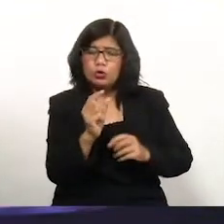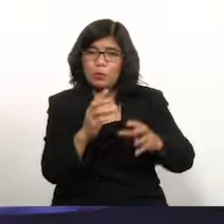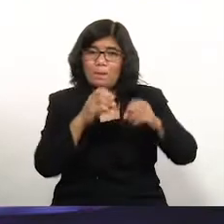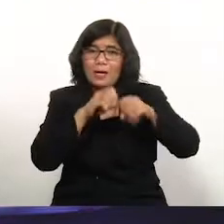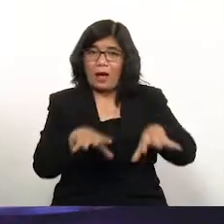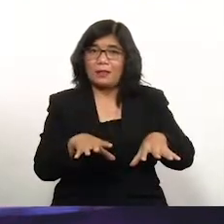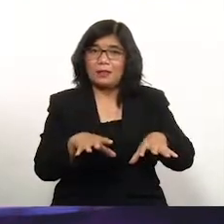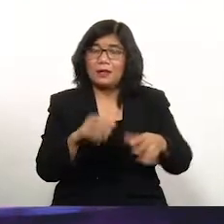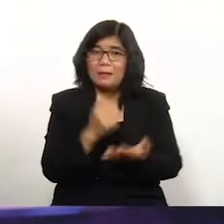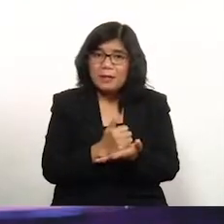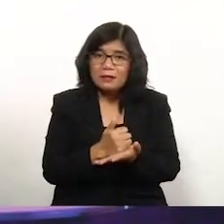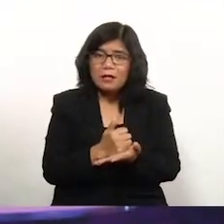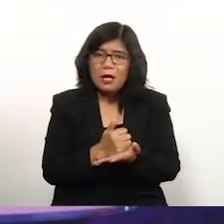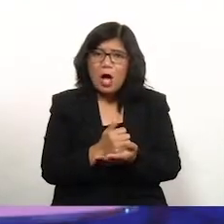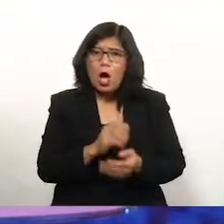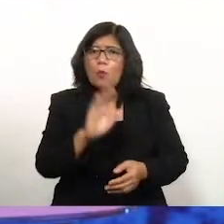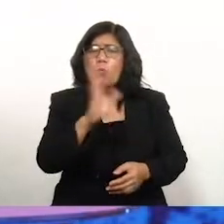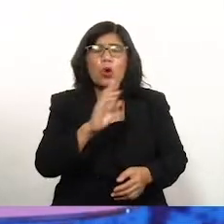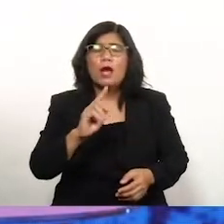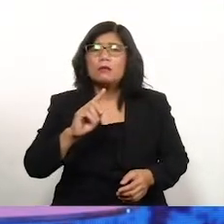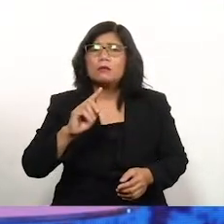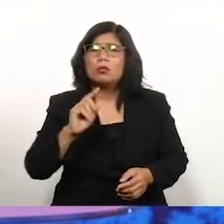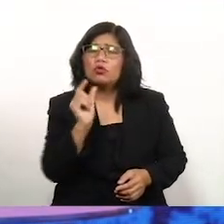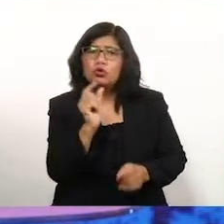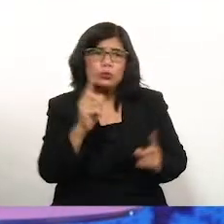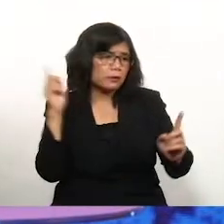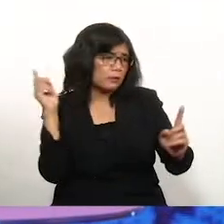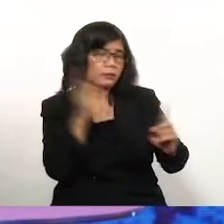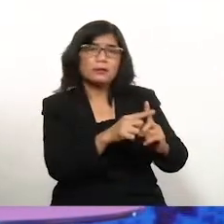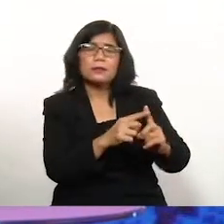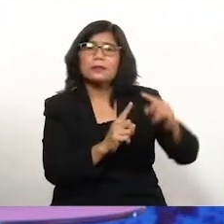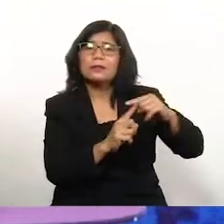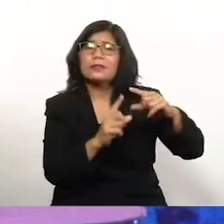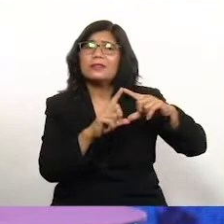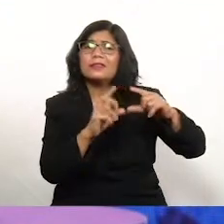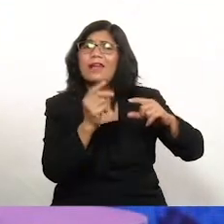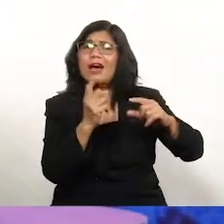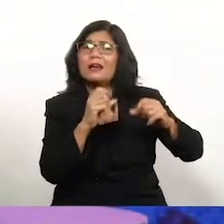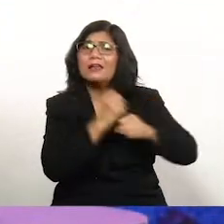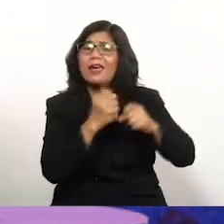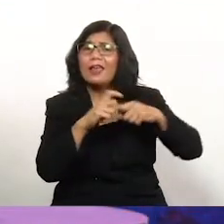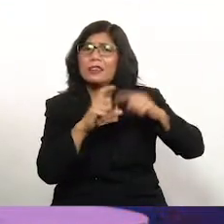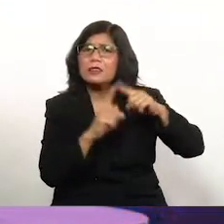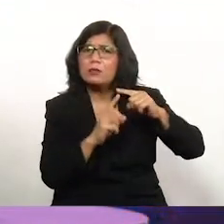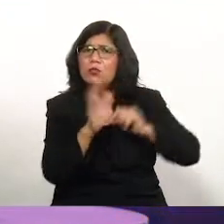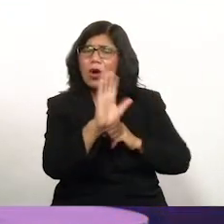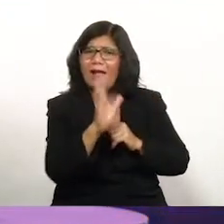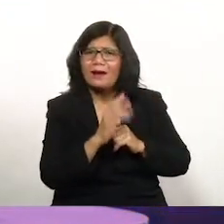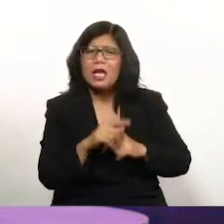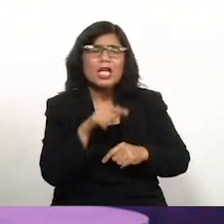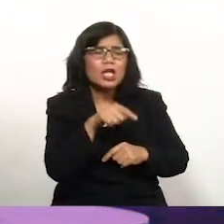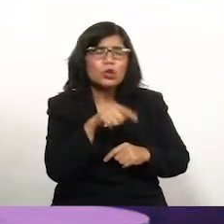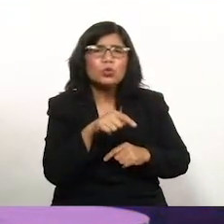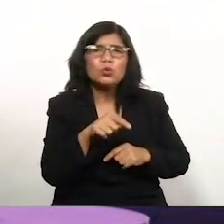Hai kristal lagi kita berjuang Bukan karedok target Hai Tapi karena kita berjuang karena itu alat yang akan